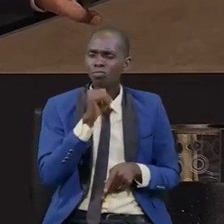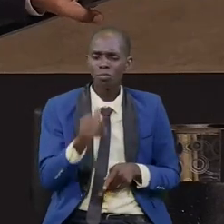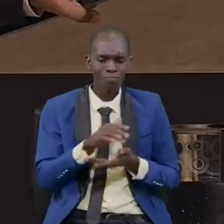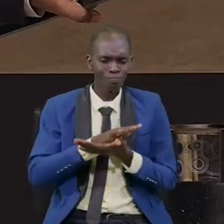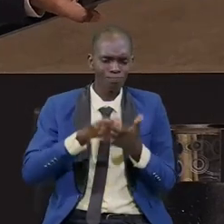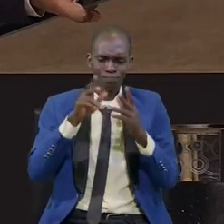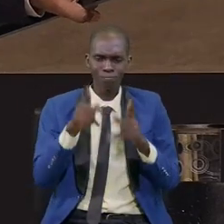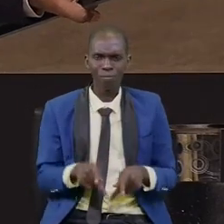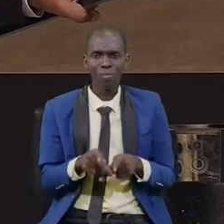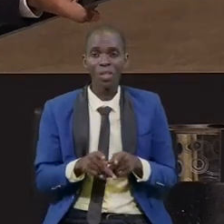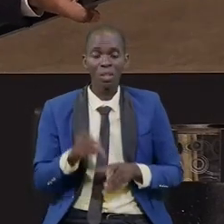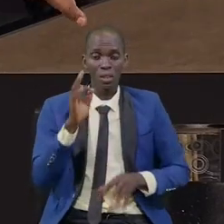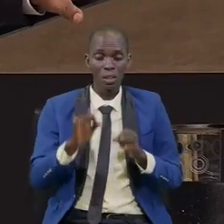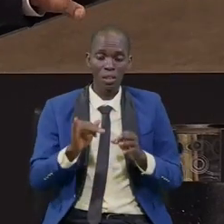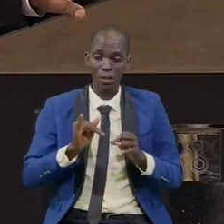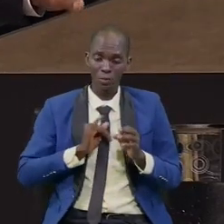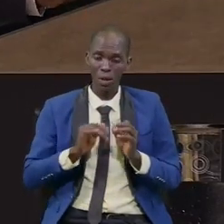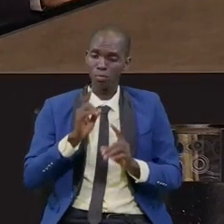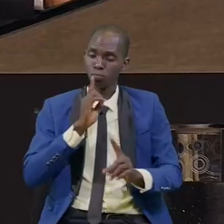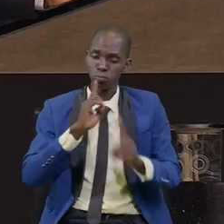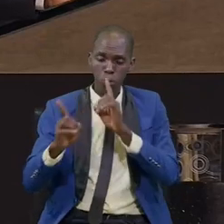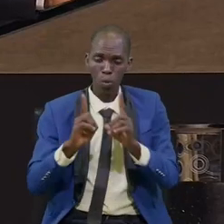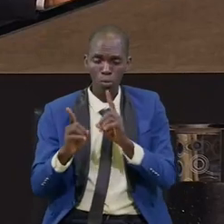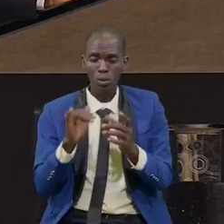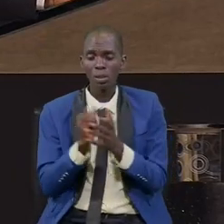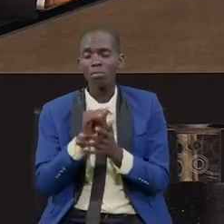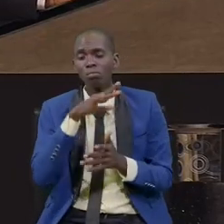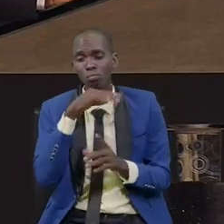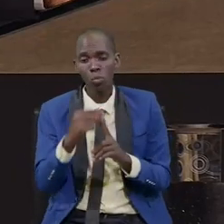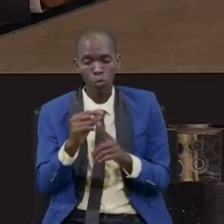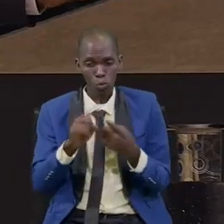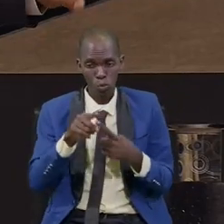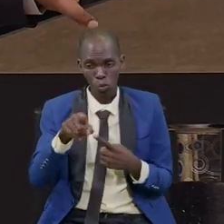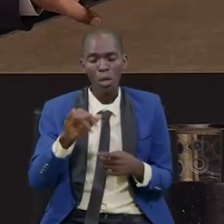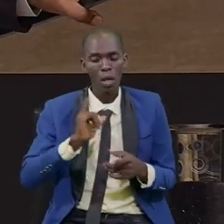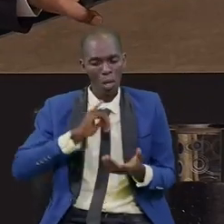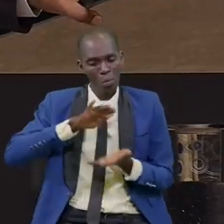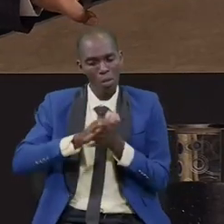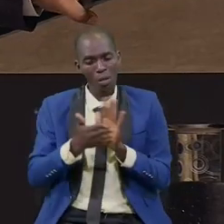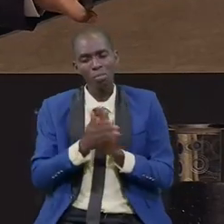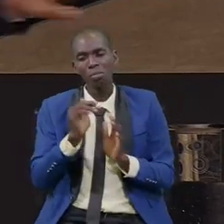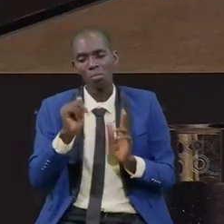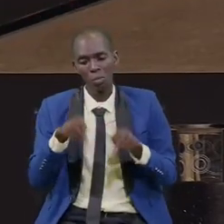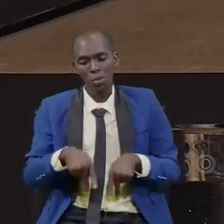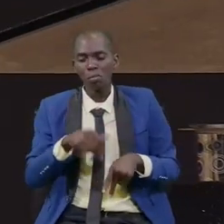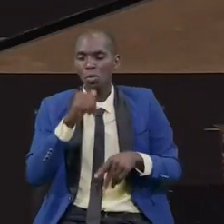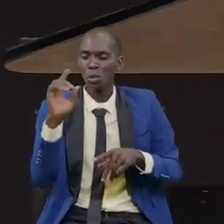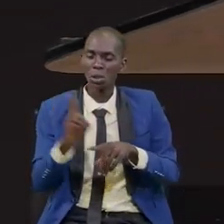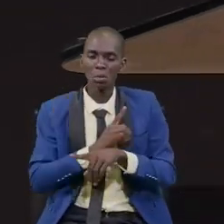Elle est indécente. Elle n'est pas disciplinée. Je lui jette la parole. Je suis aussi une personne non